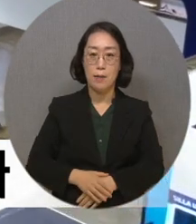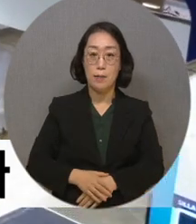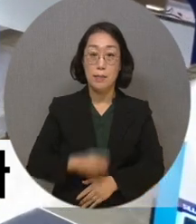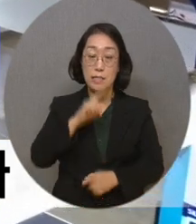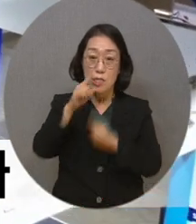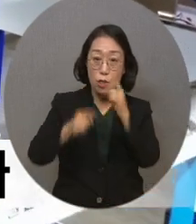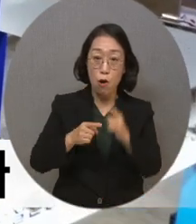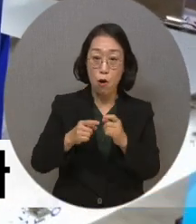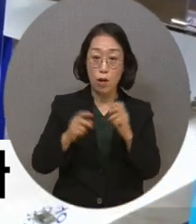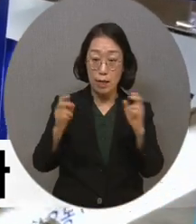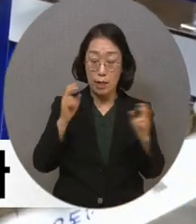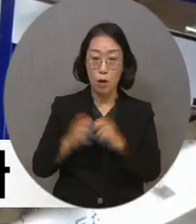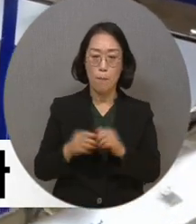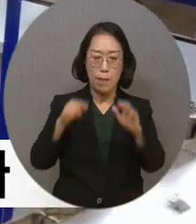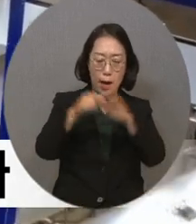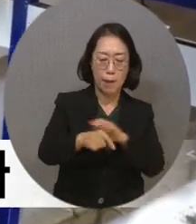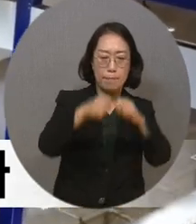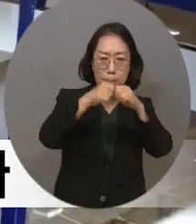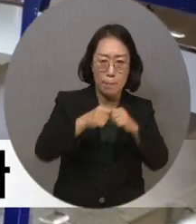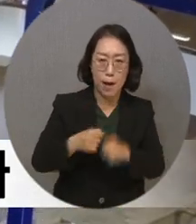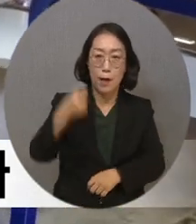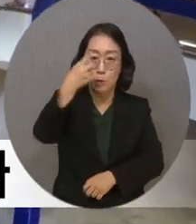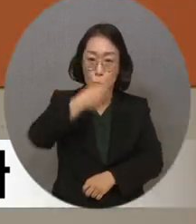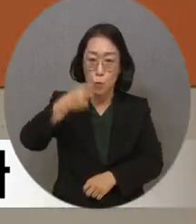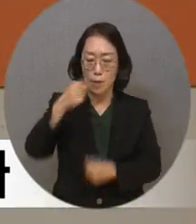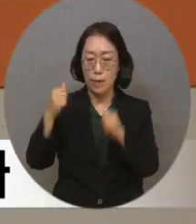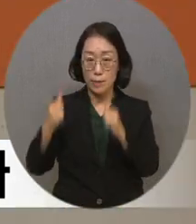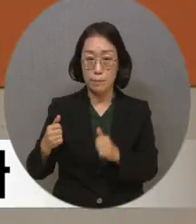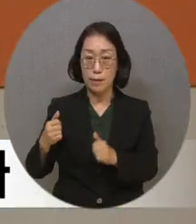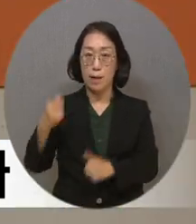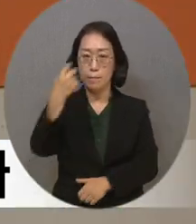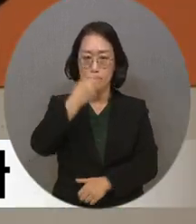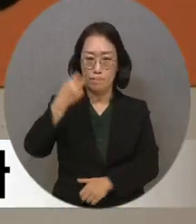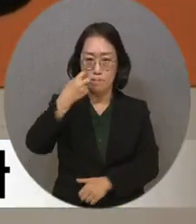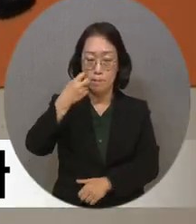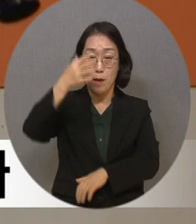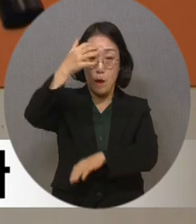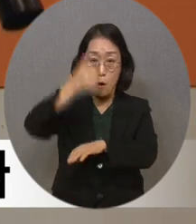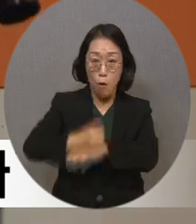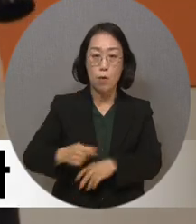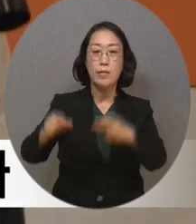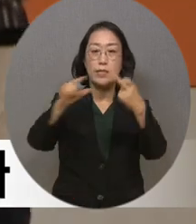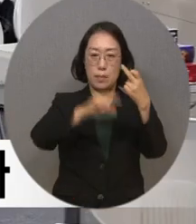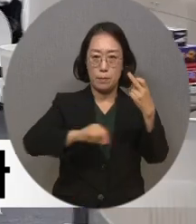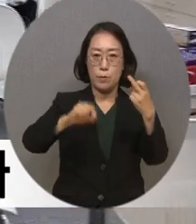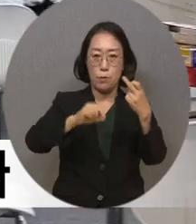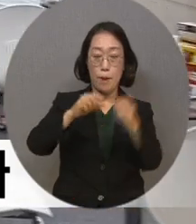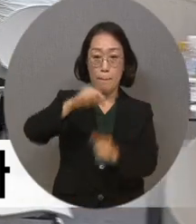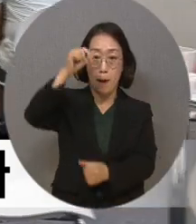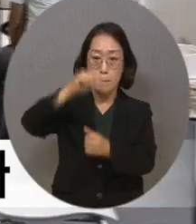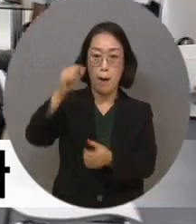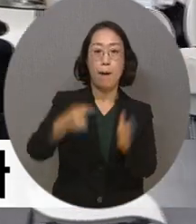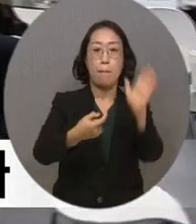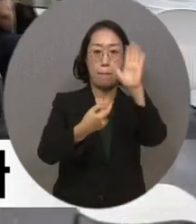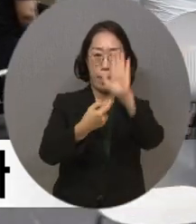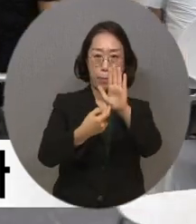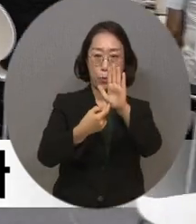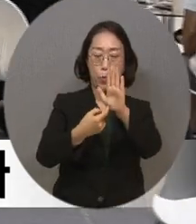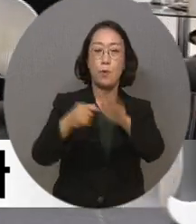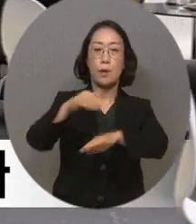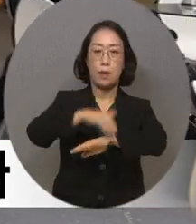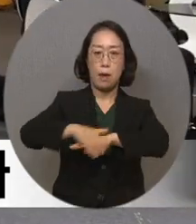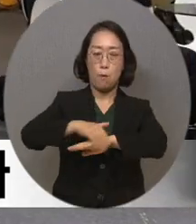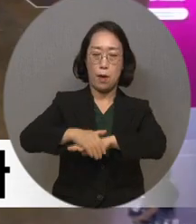기업을 대상으로 현장 실사와 심사위원회 심사 등을 거쳐 오는 12월에 최종 선정 결과를